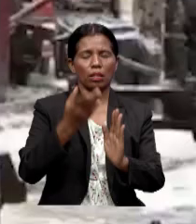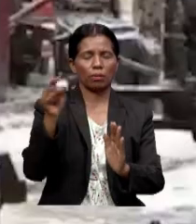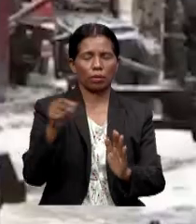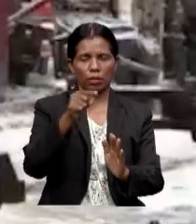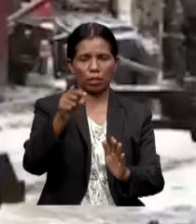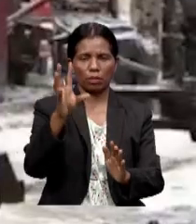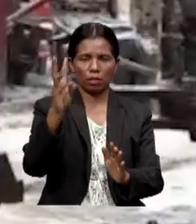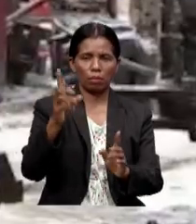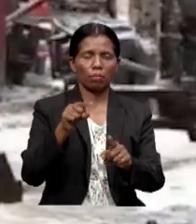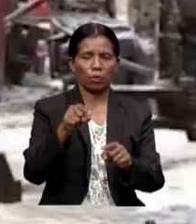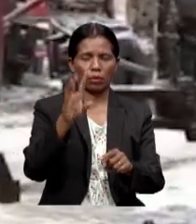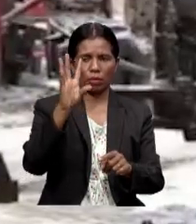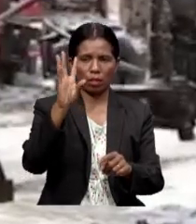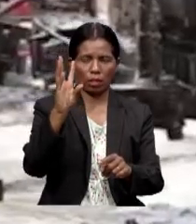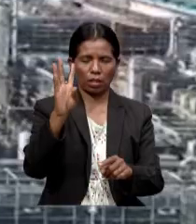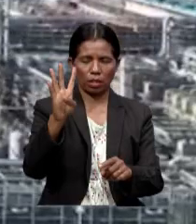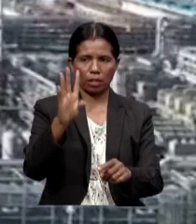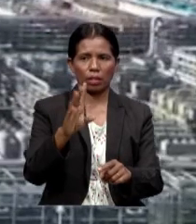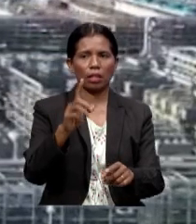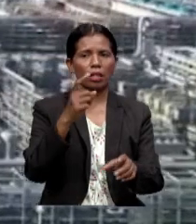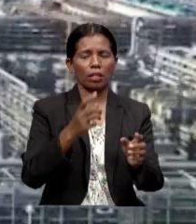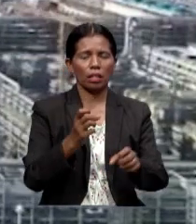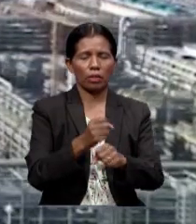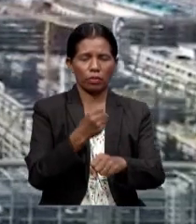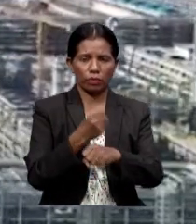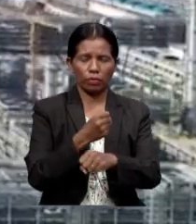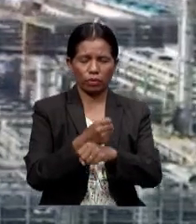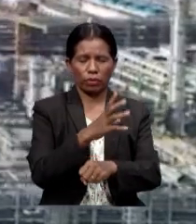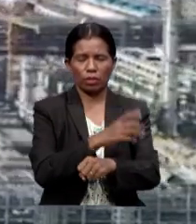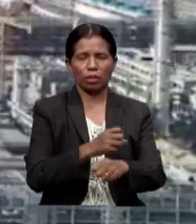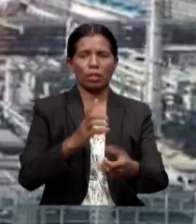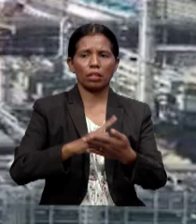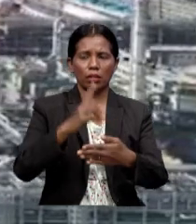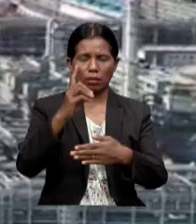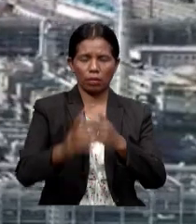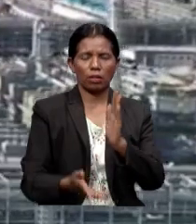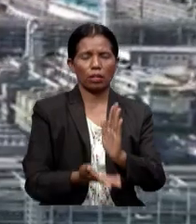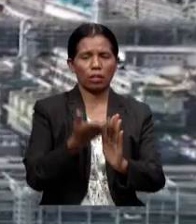hat. Industri nemu satu du momentum nebe forti iha desenvolvimentu ho kualidade